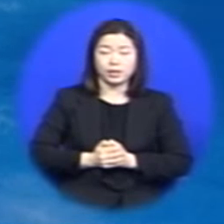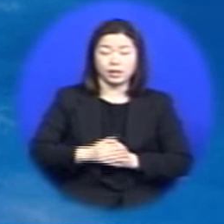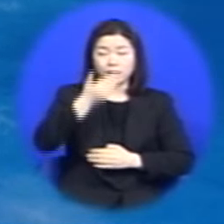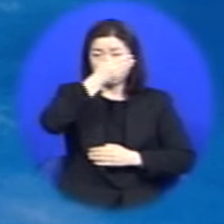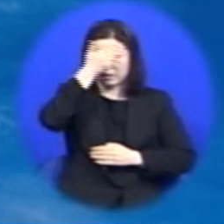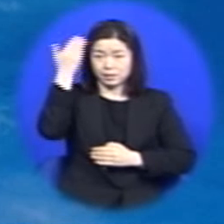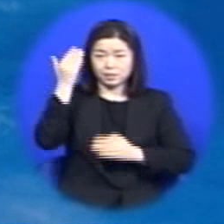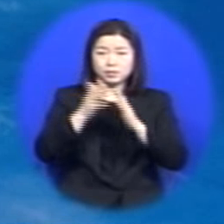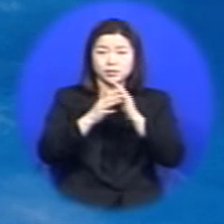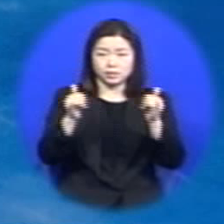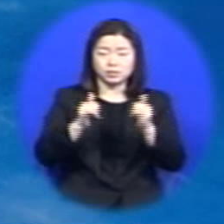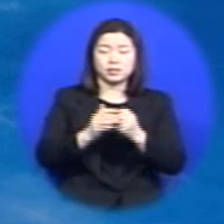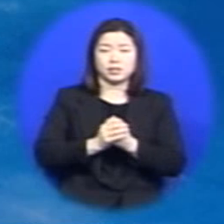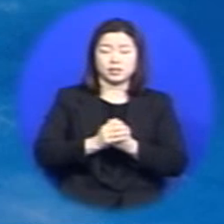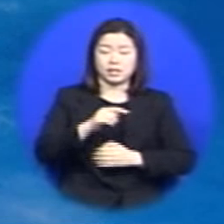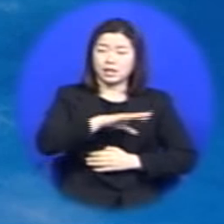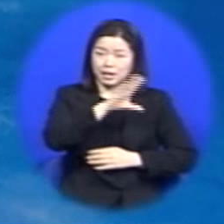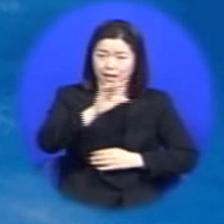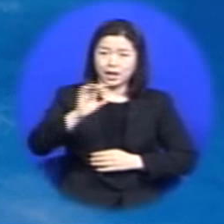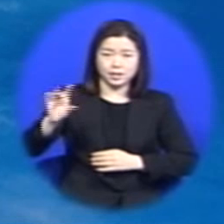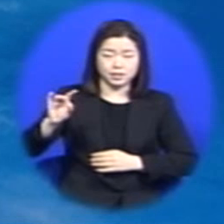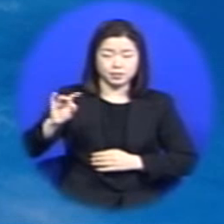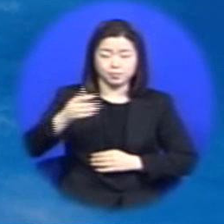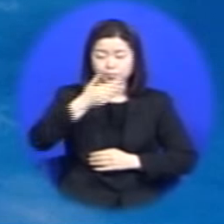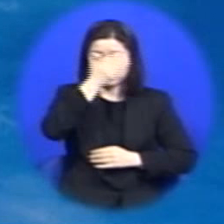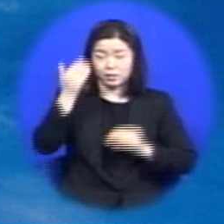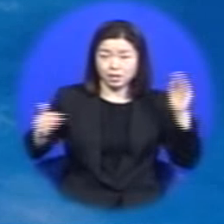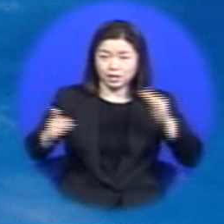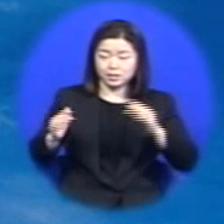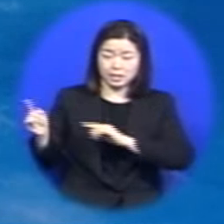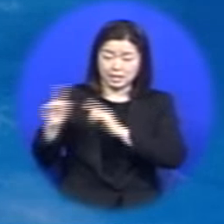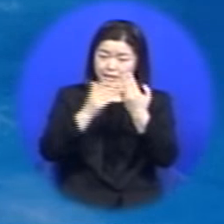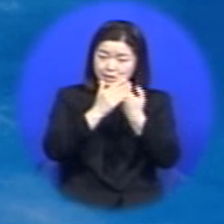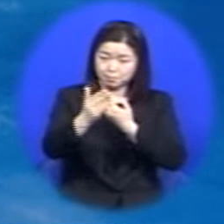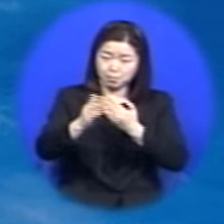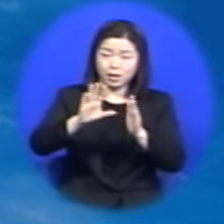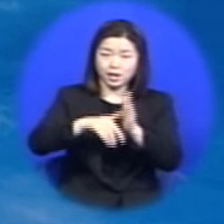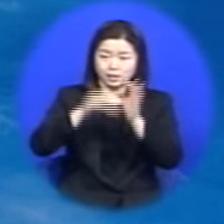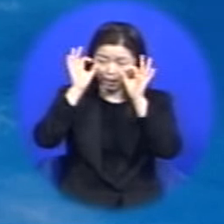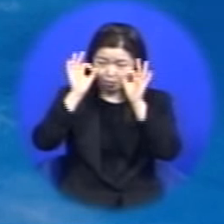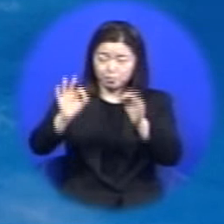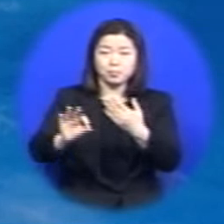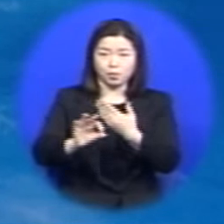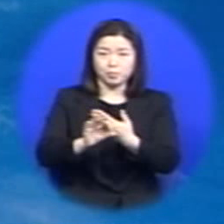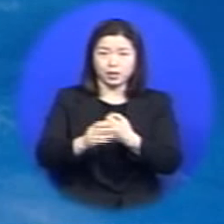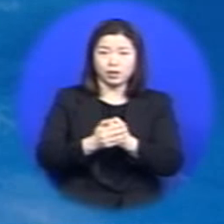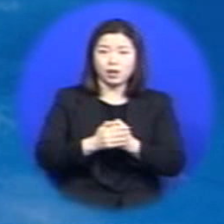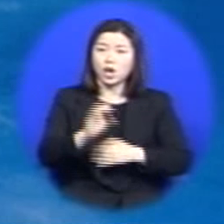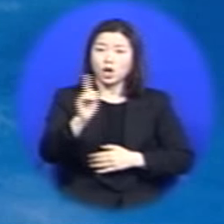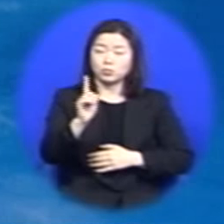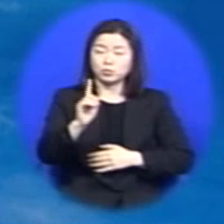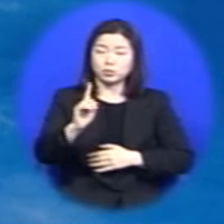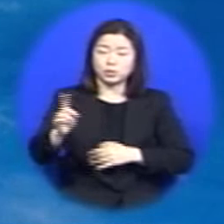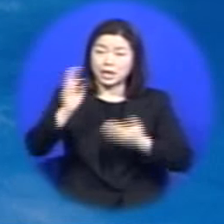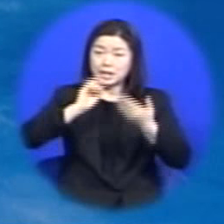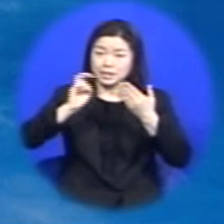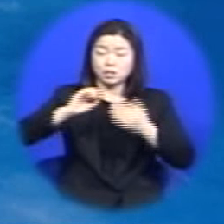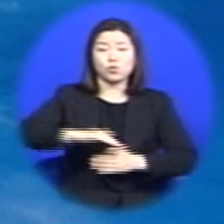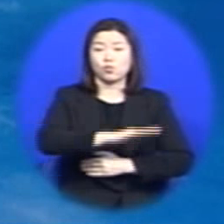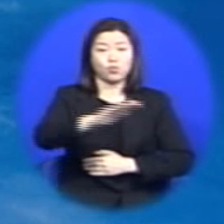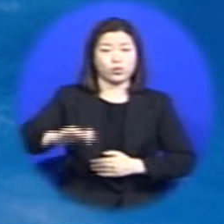청년들이 이따금 청년 학생들이 집회를 할 때 보면 우선 찬송이 우리와